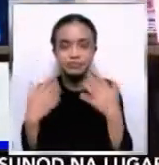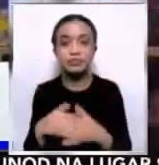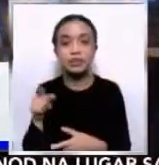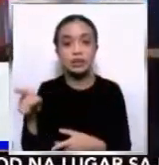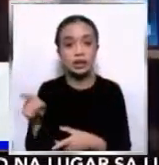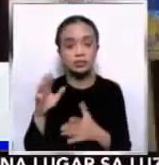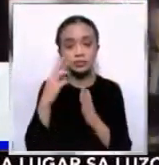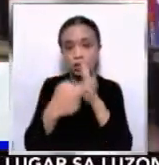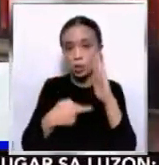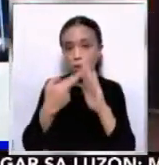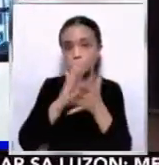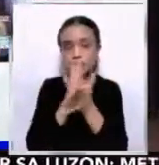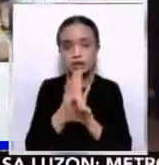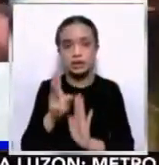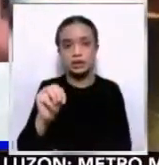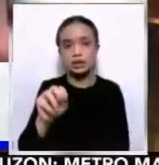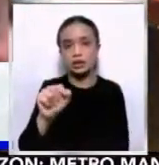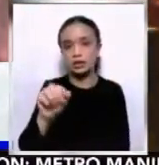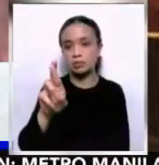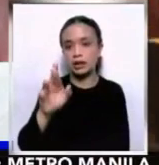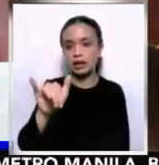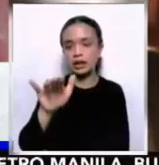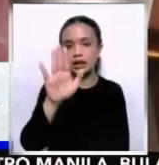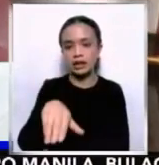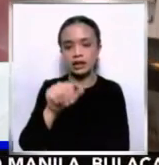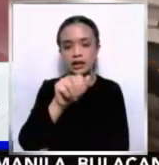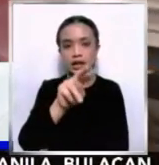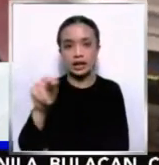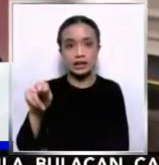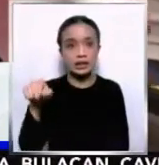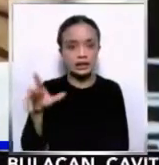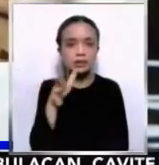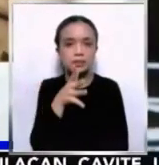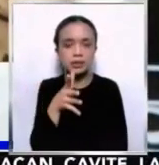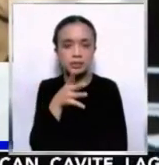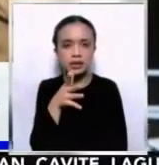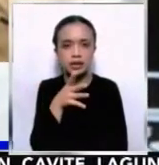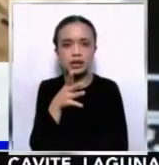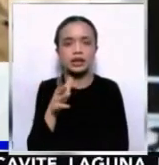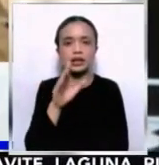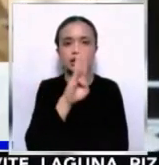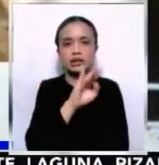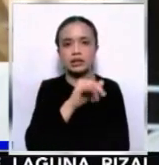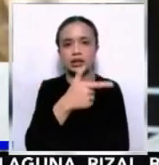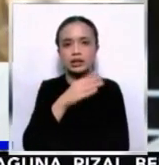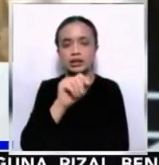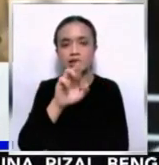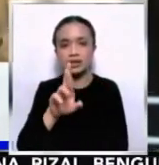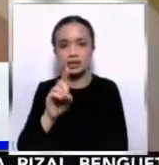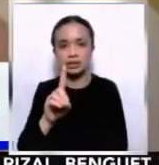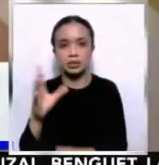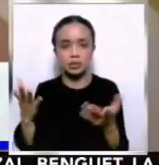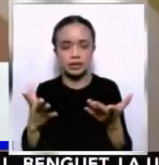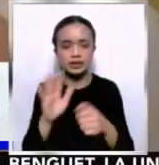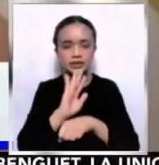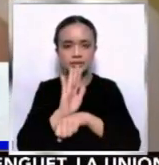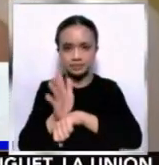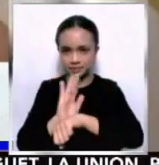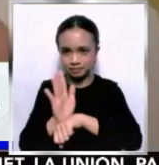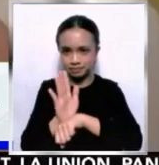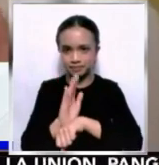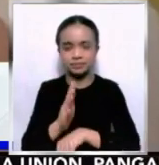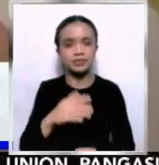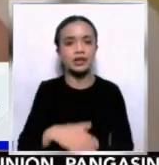bilang si Mary Ann Armstrong, ang ina ni na Steve, Big Bert at Little John sa serye. I play the role